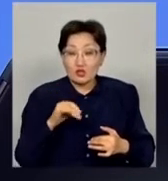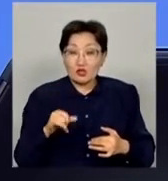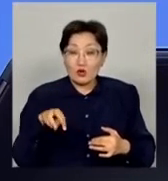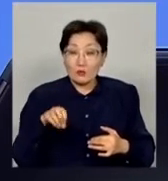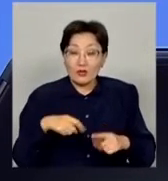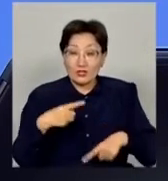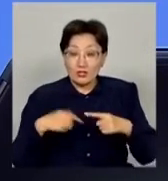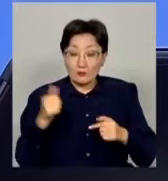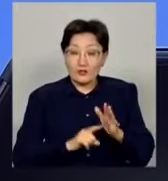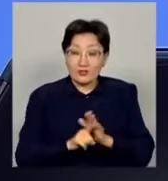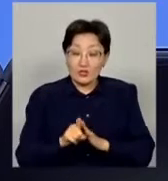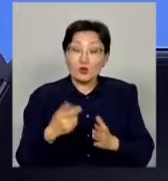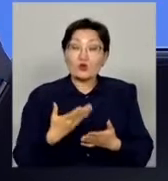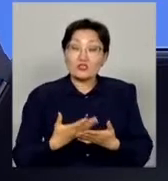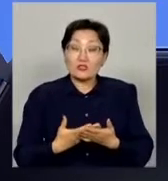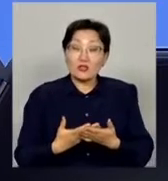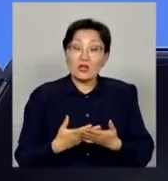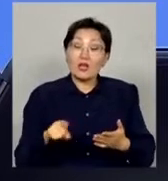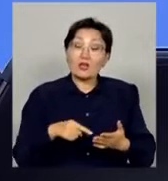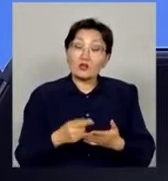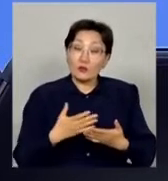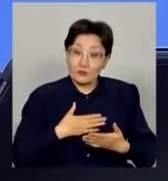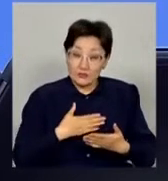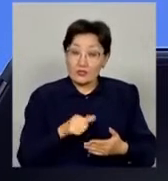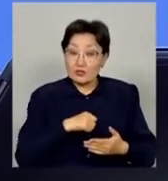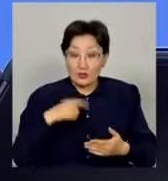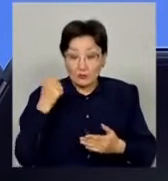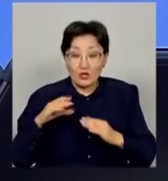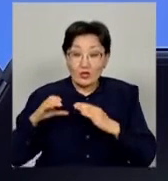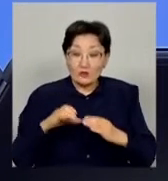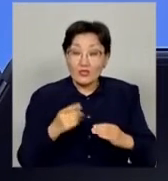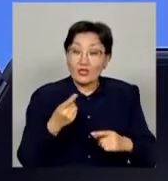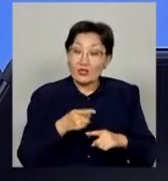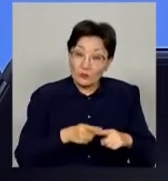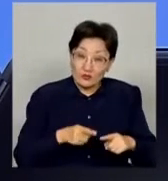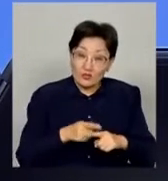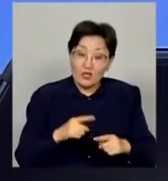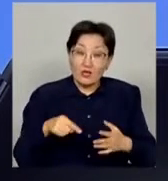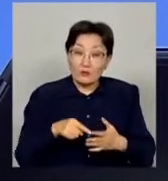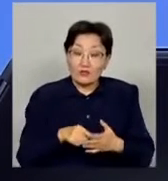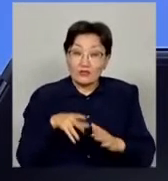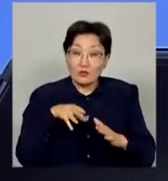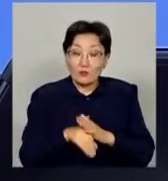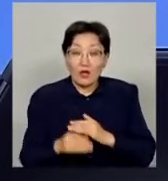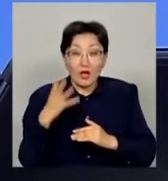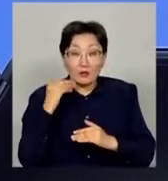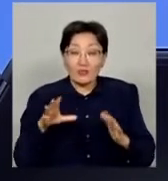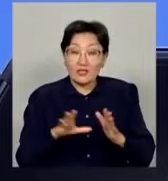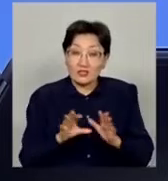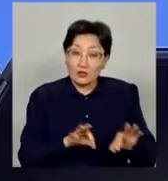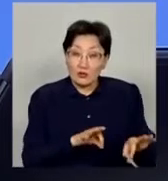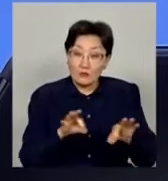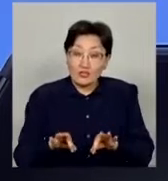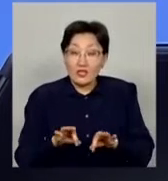ендігі жетіден басталса, онда көрсетіндер. Қалада бізде өздерің білесіздер, автобустар екі бөлінеді. Қалаға қарайтын Алматы электротранс, и